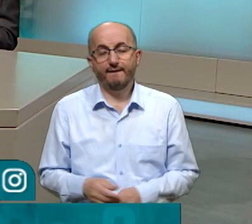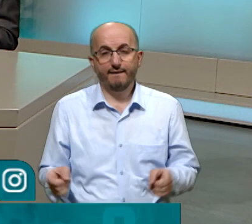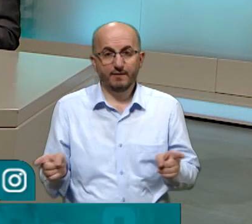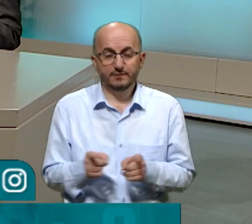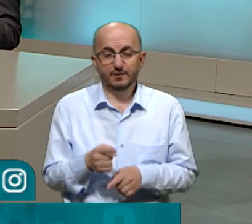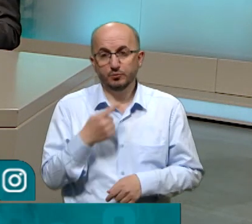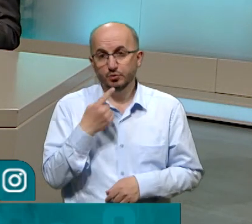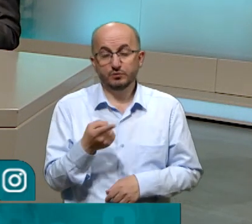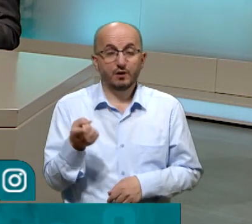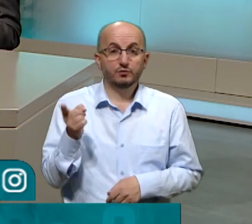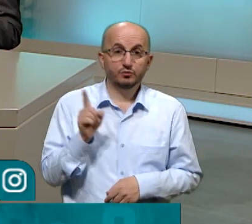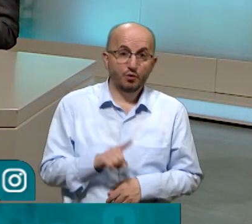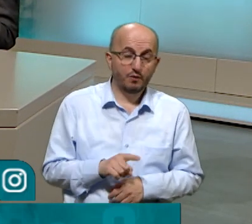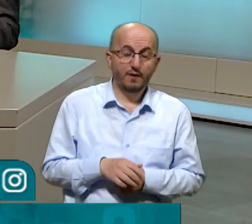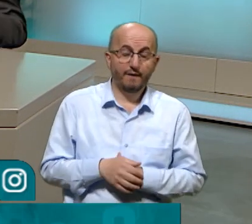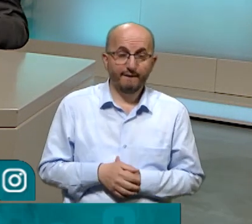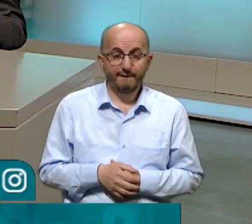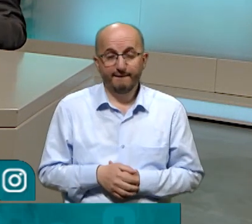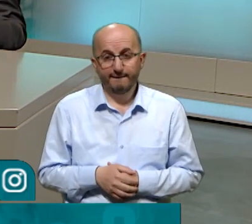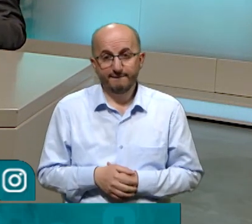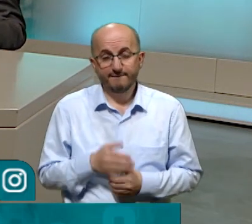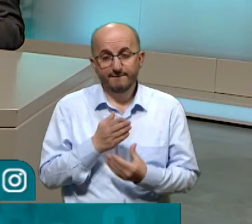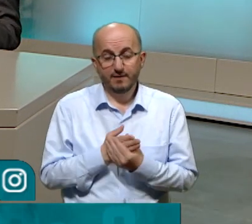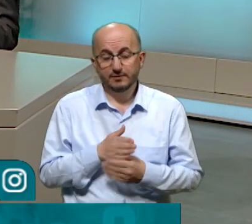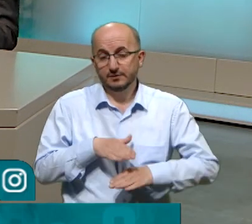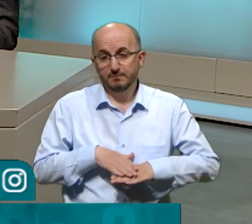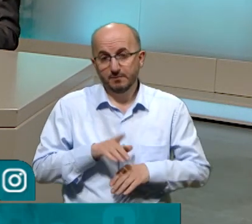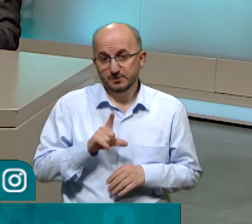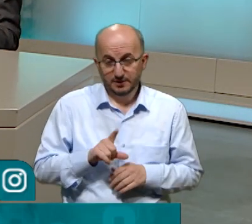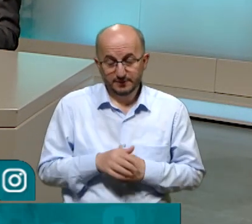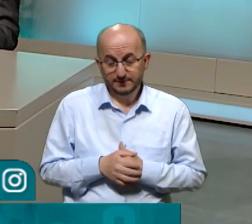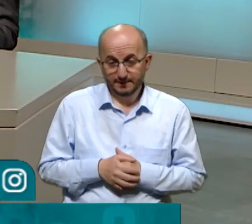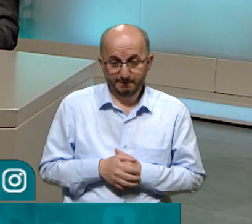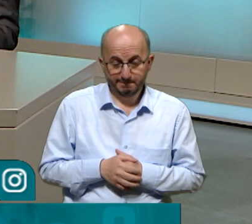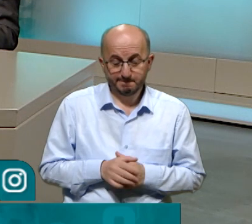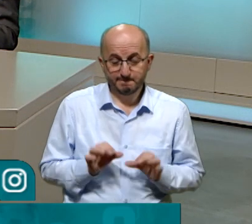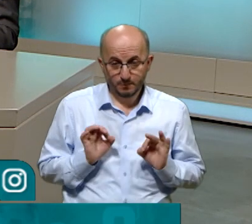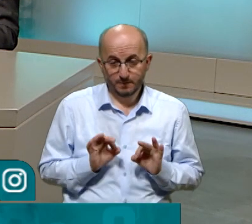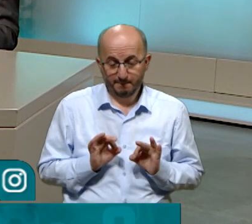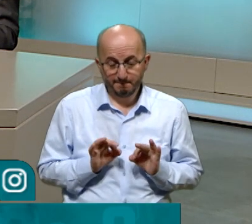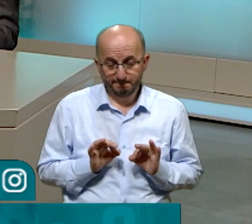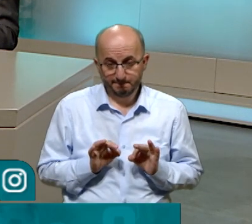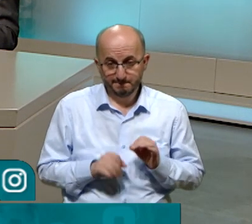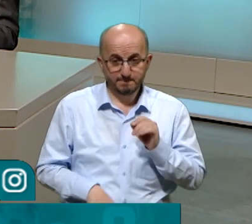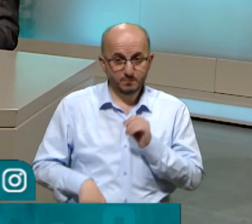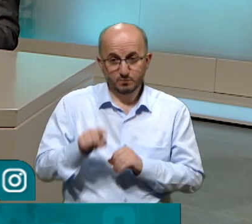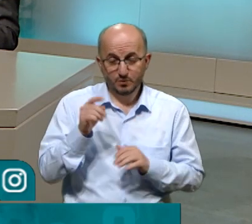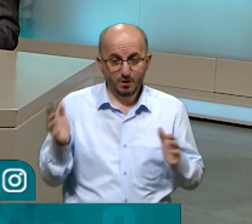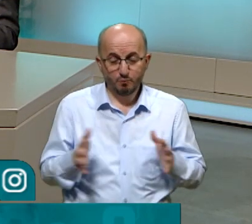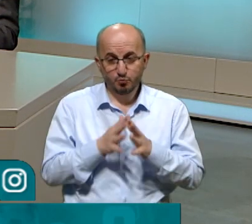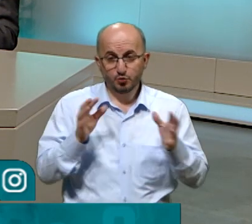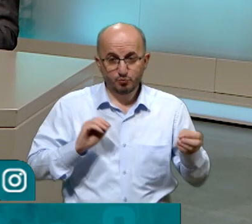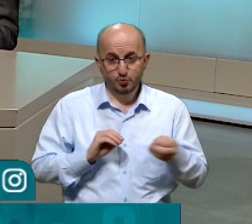kısaca bunu söyledikten sonra bu konuyu konuşuruz arasında bir ders yapmamız lazım ama kadar önemli de aslında yani çünkü Günümüzün en büyük